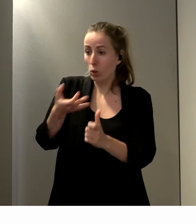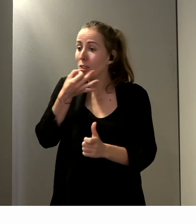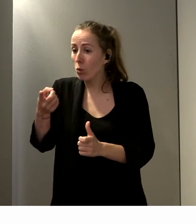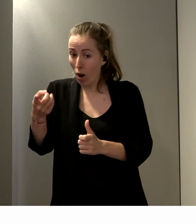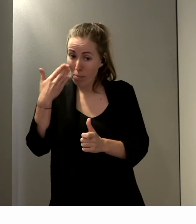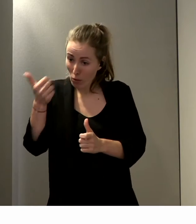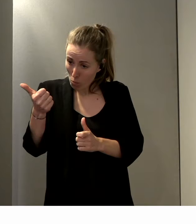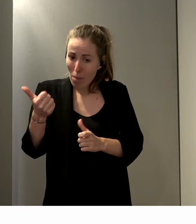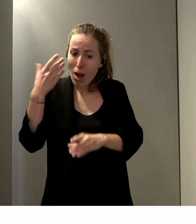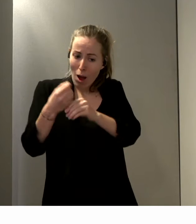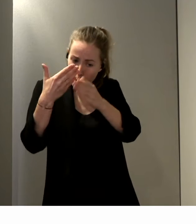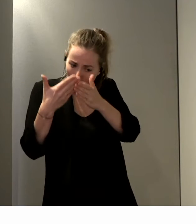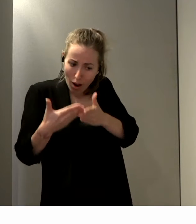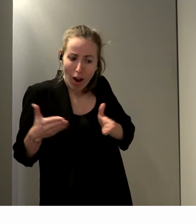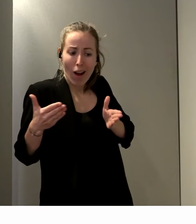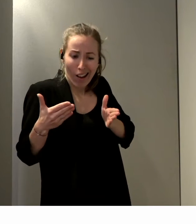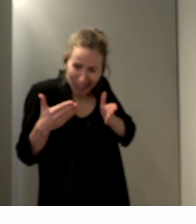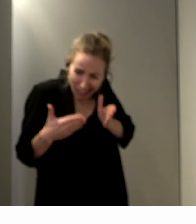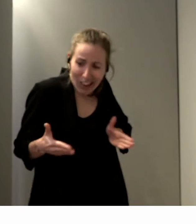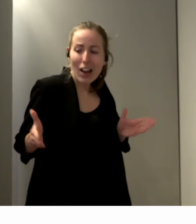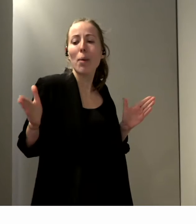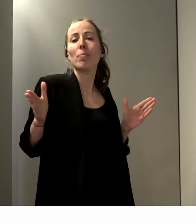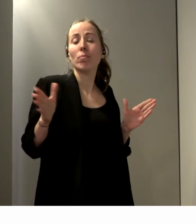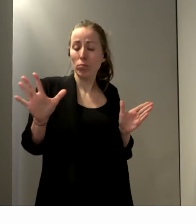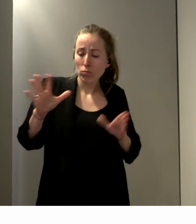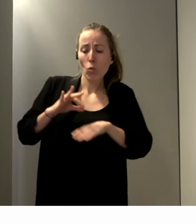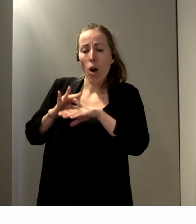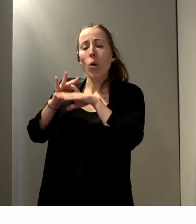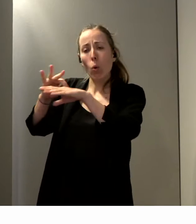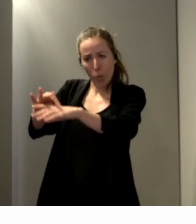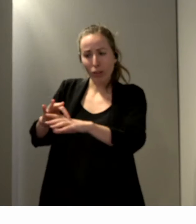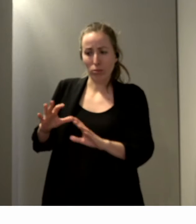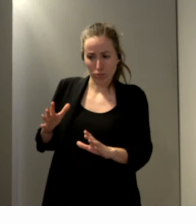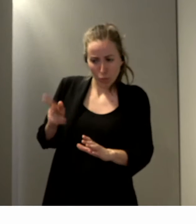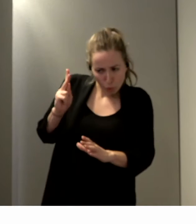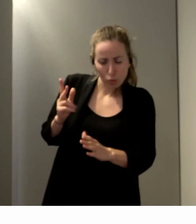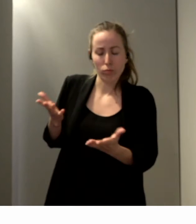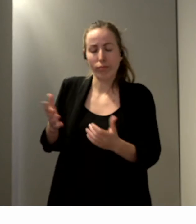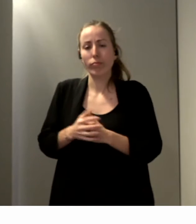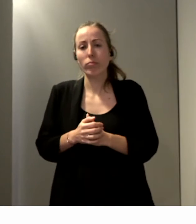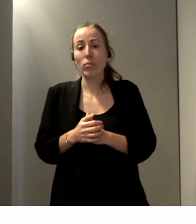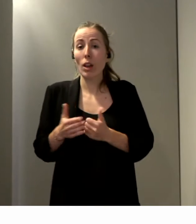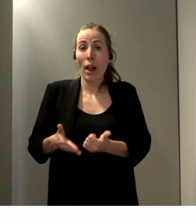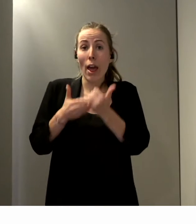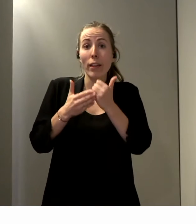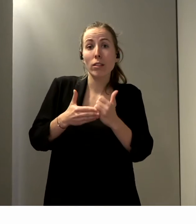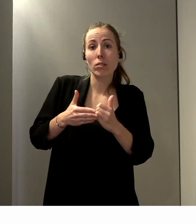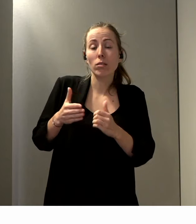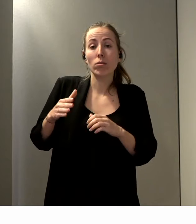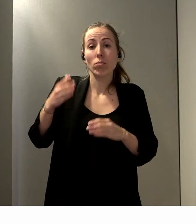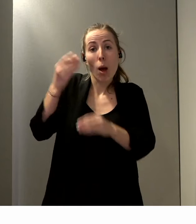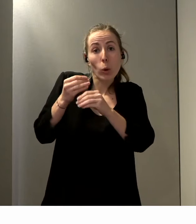à ouvrir vos portes de façon un petit peu plus large que vous le faites d'habitude, on va vous accompagner un petit peu plus fortement. Les aides à l'apprentissage, par exemple, elles